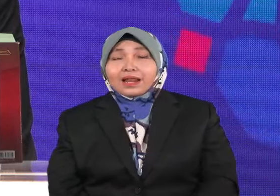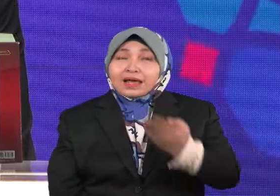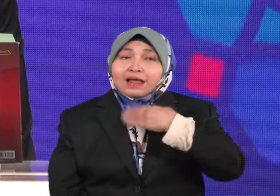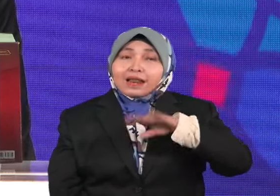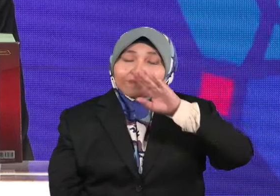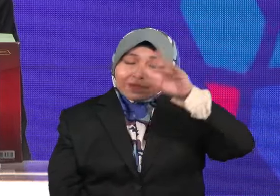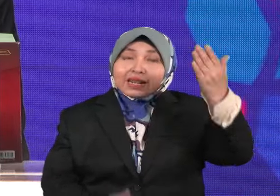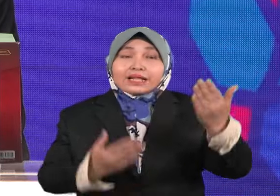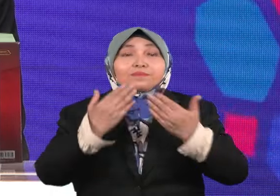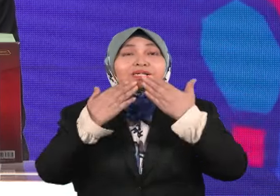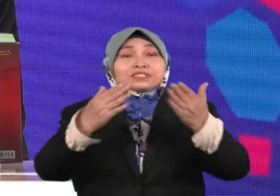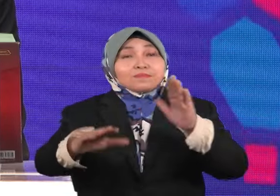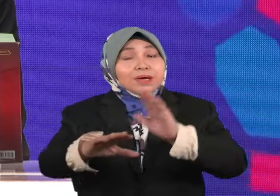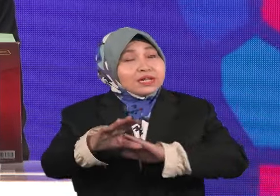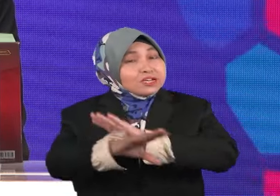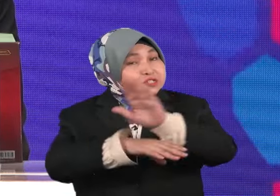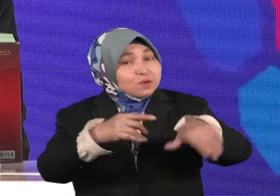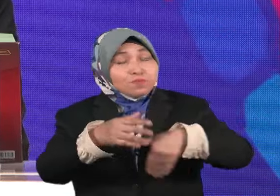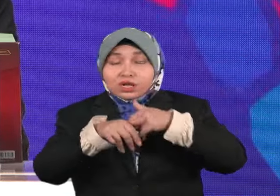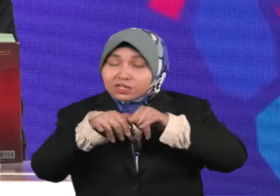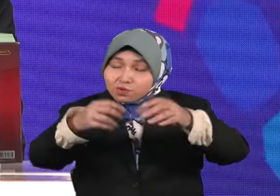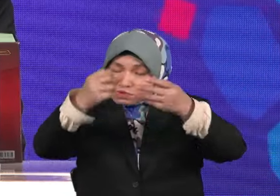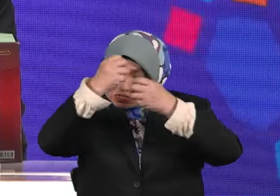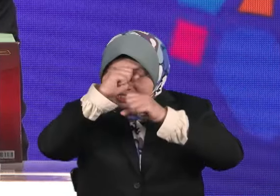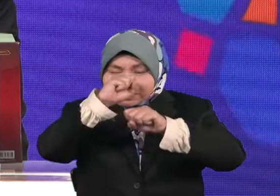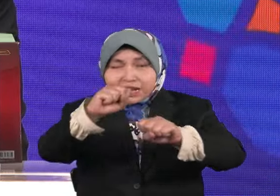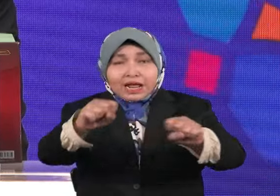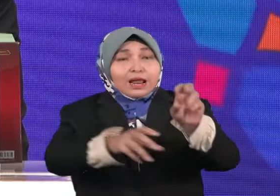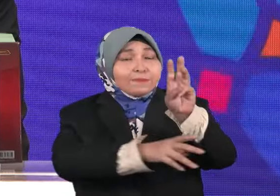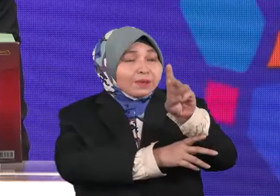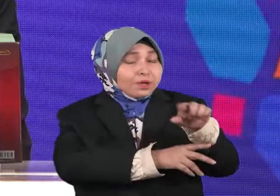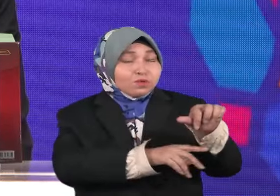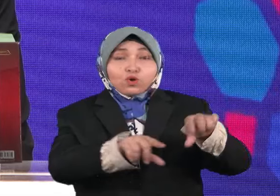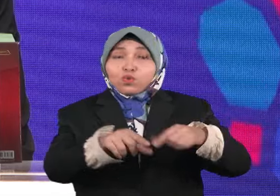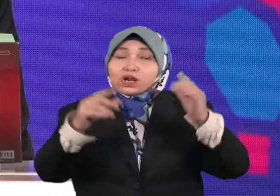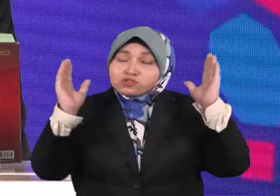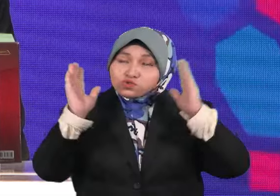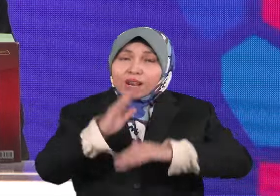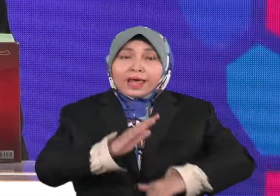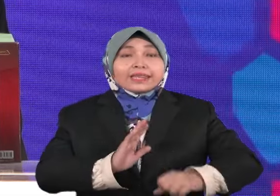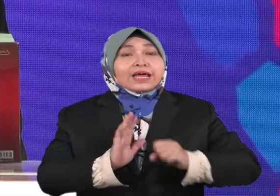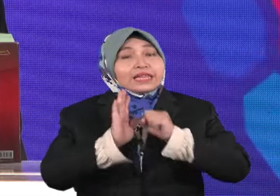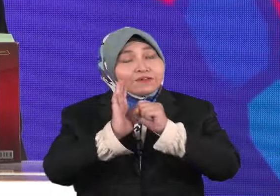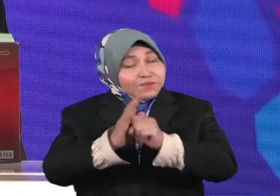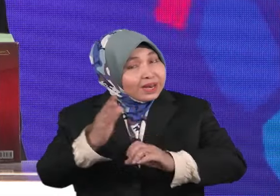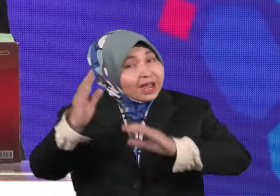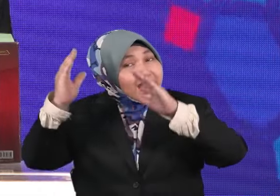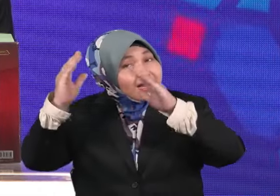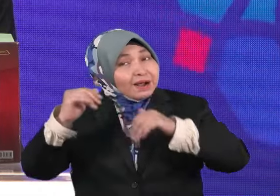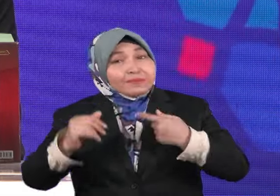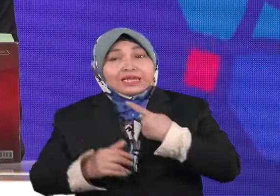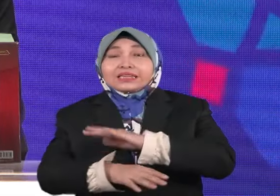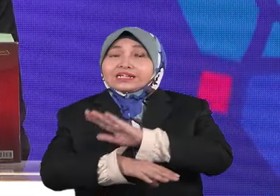Alhamdulillah, terima kasih pada semua terus setia dalam My Quran Time, Quran Salat dan Infak, dan mudah-mudahan kita